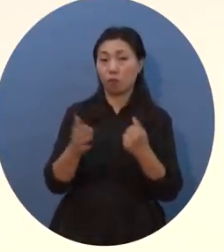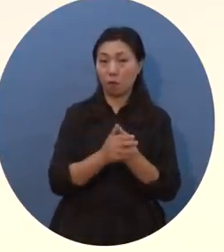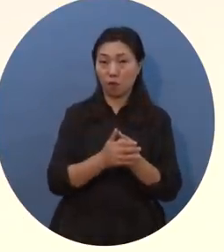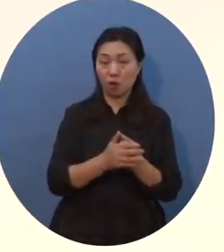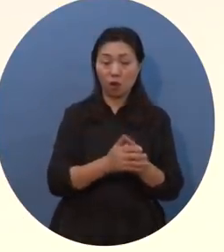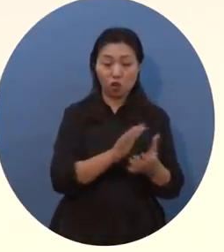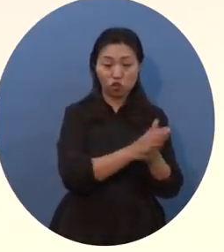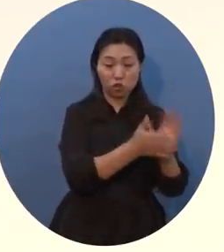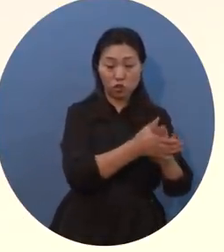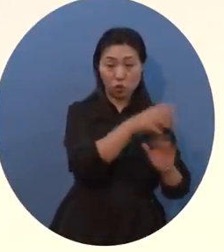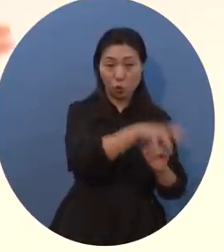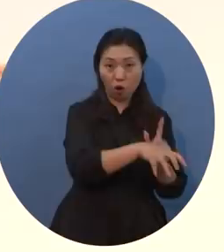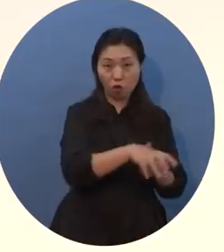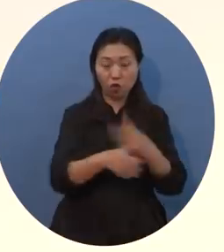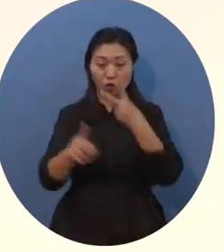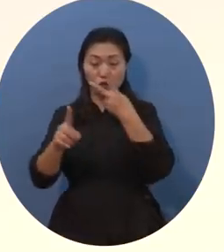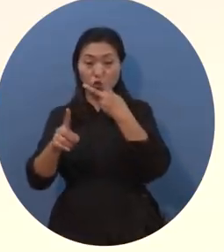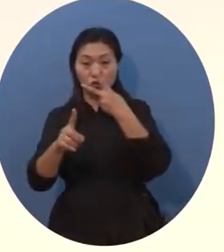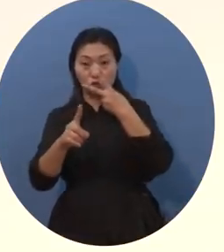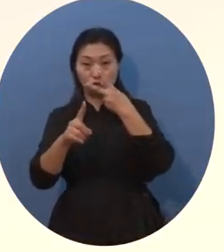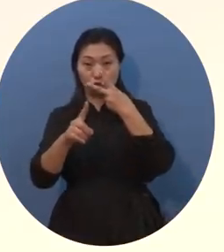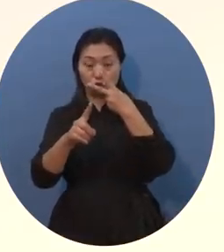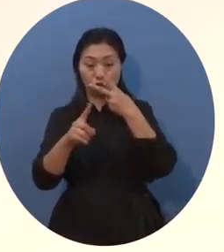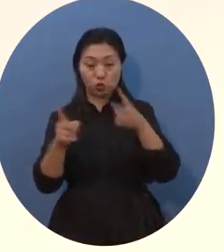중학생이 가서 가르쳐요. 중학교 1학년 유치원